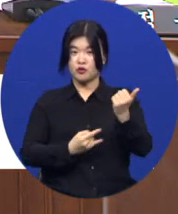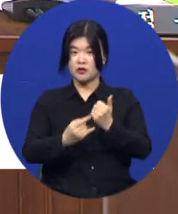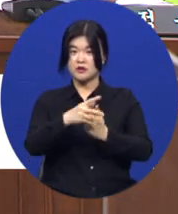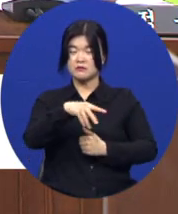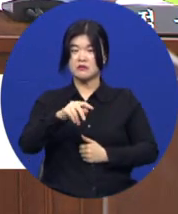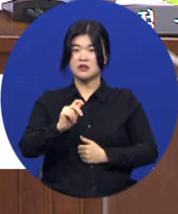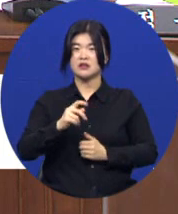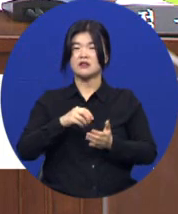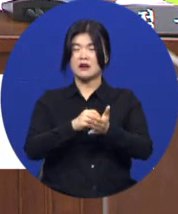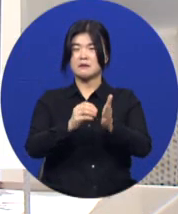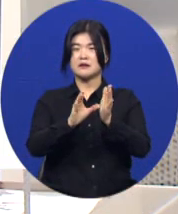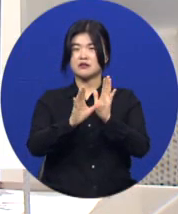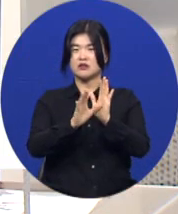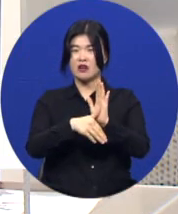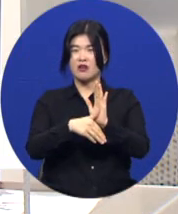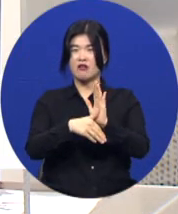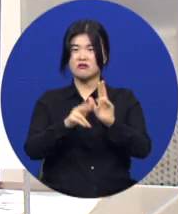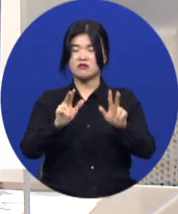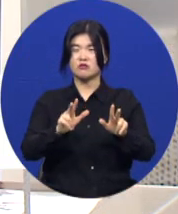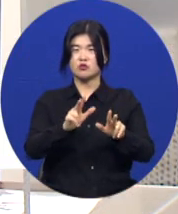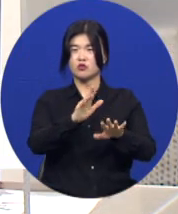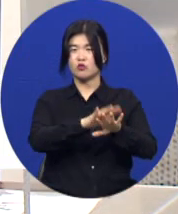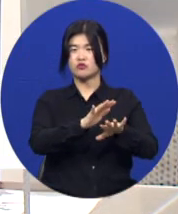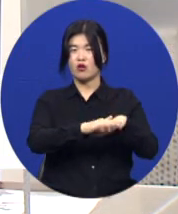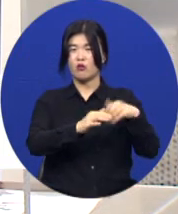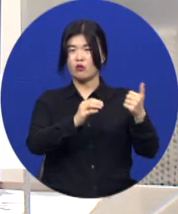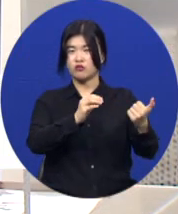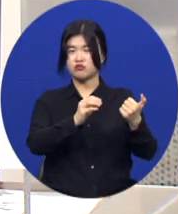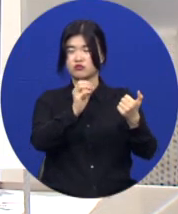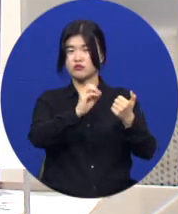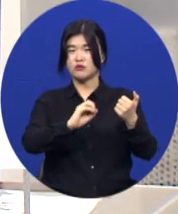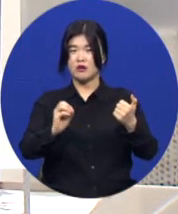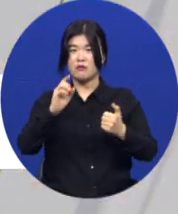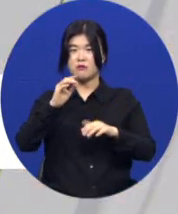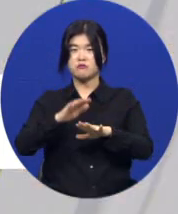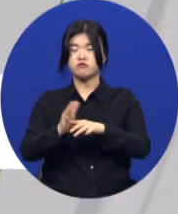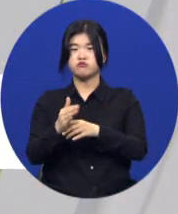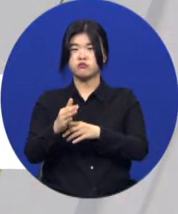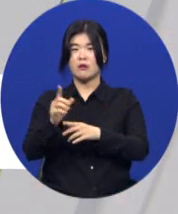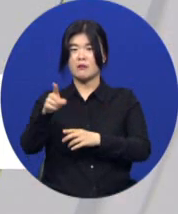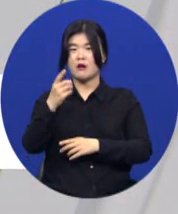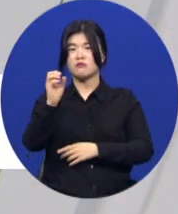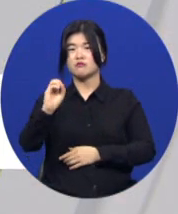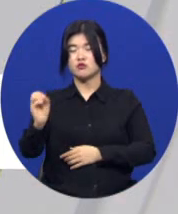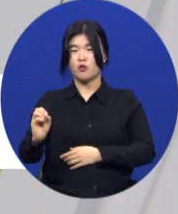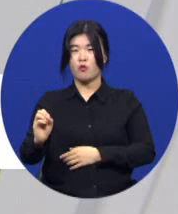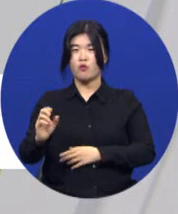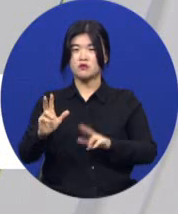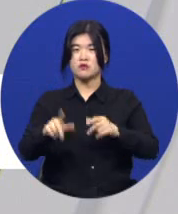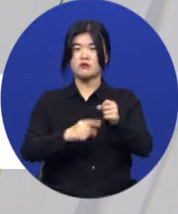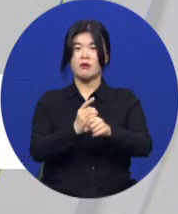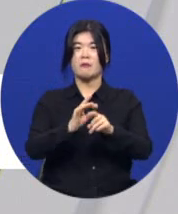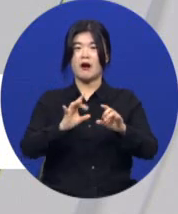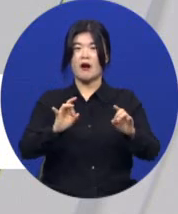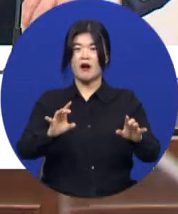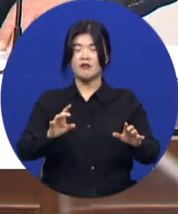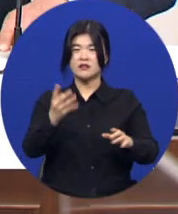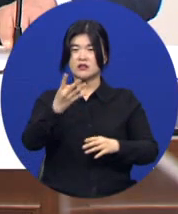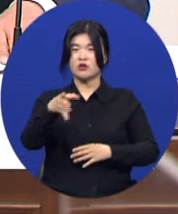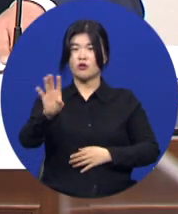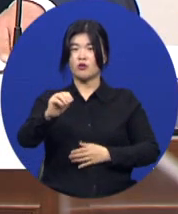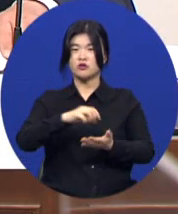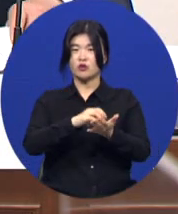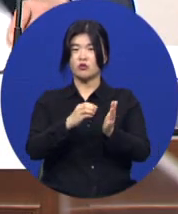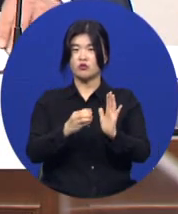tpp 에 가입하면 농산 분은 95% 수산물은 100% 관세 철폐 로 해마다 농업 분야 4000억원